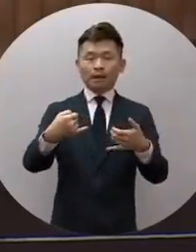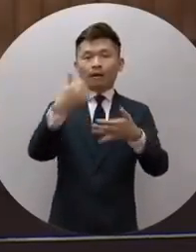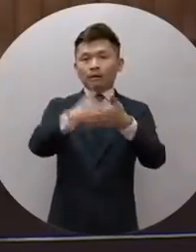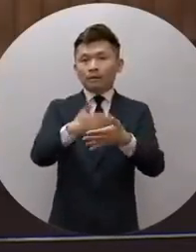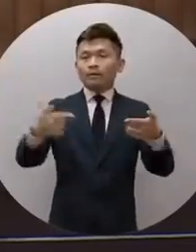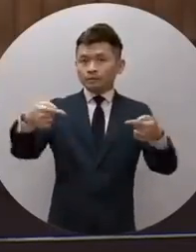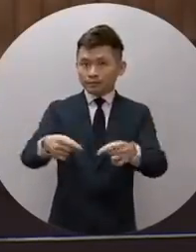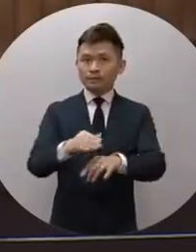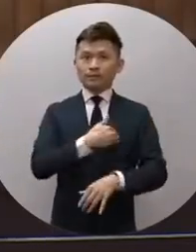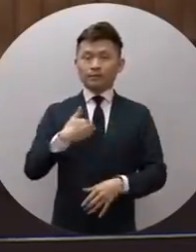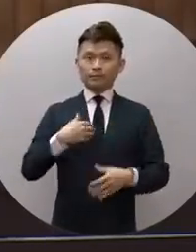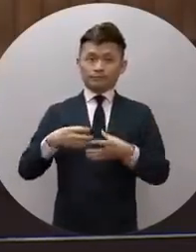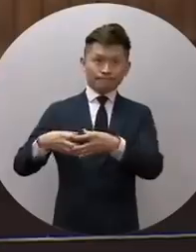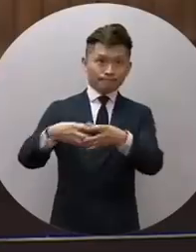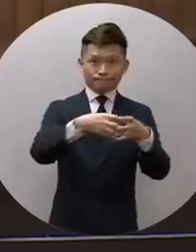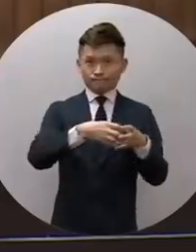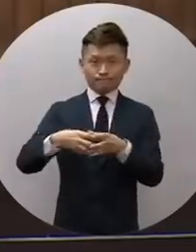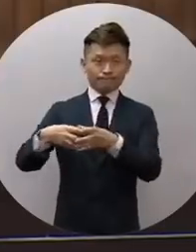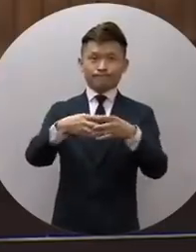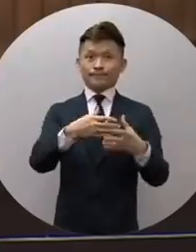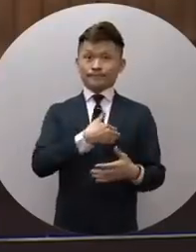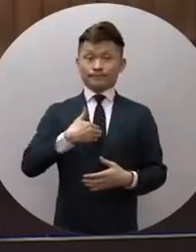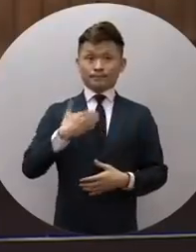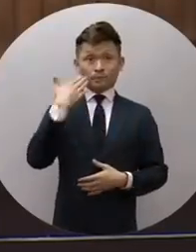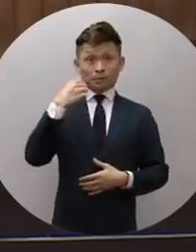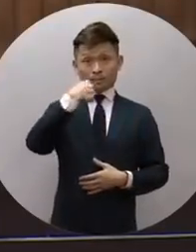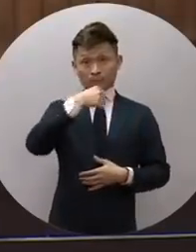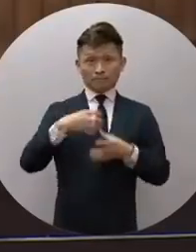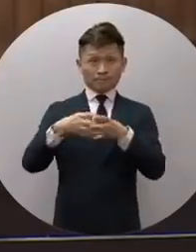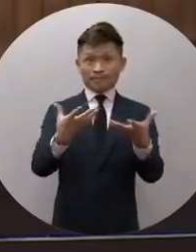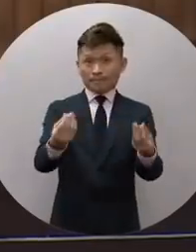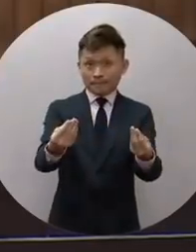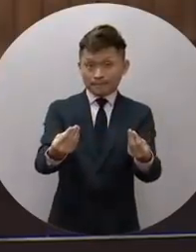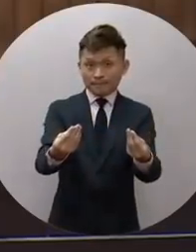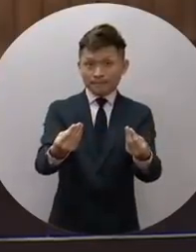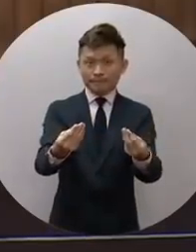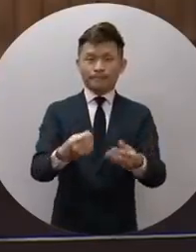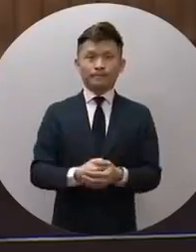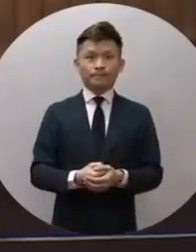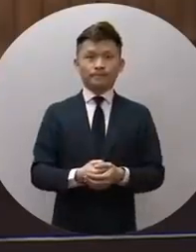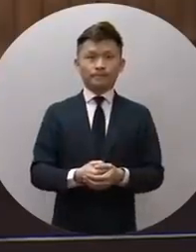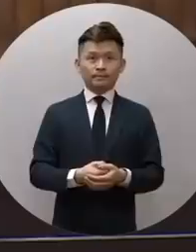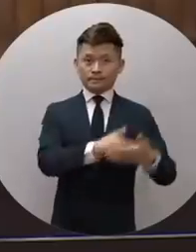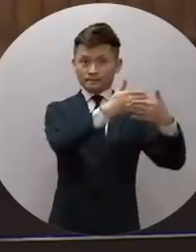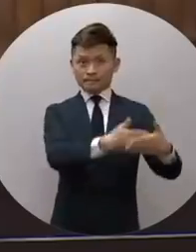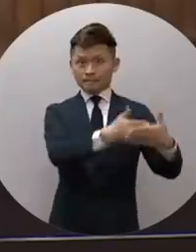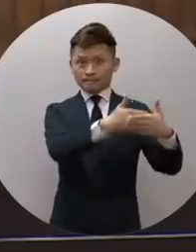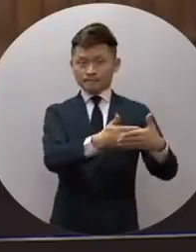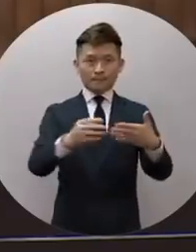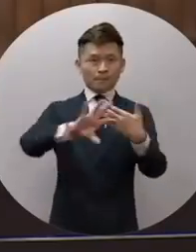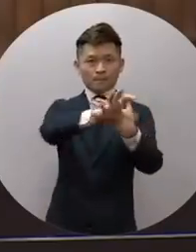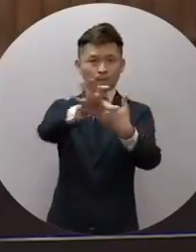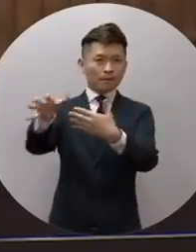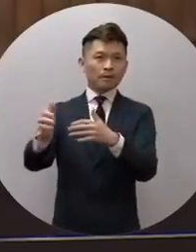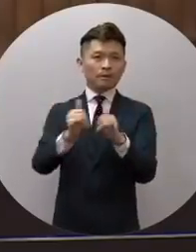成为团结的台湾。没有团结的台湾，绝对没有能力因应来自大陆和国